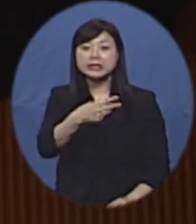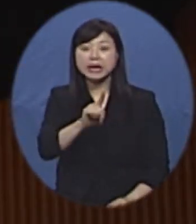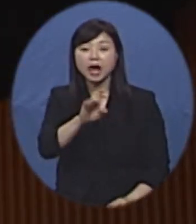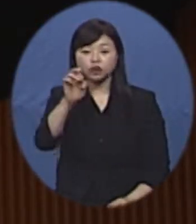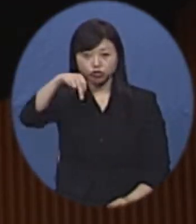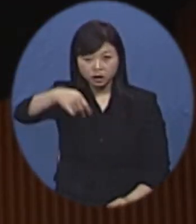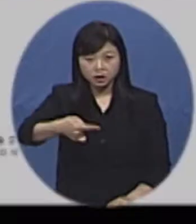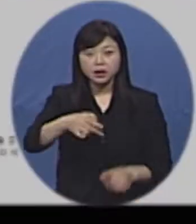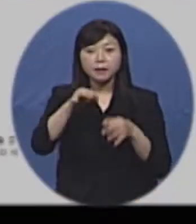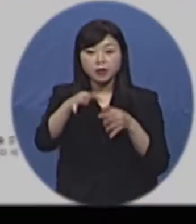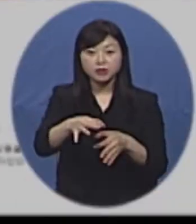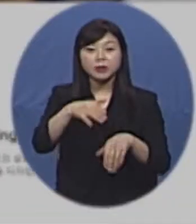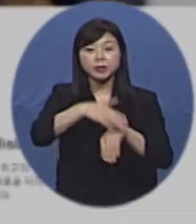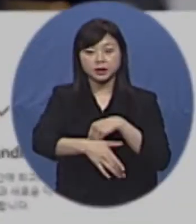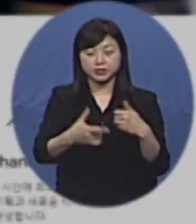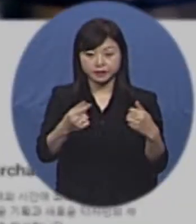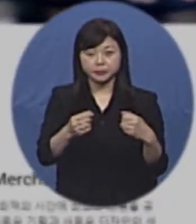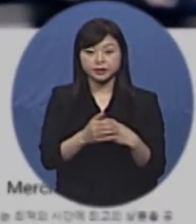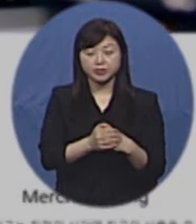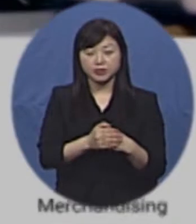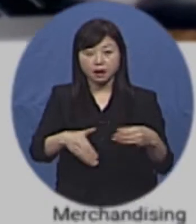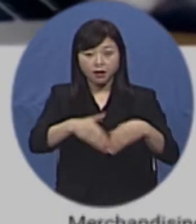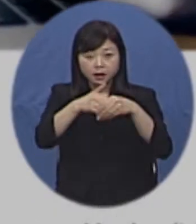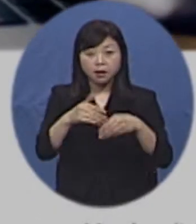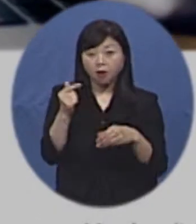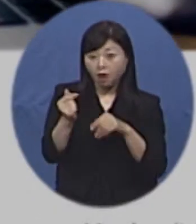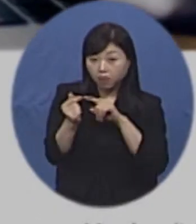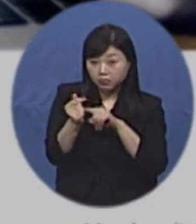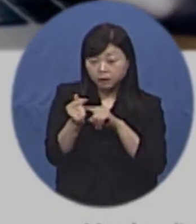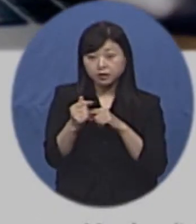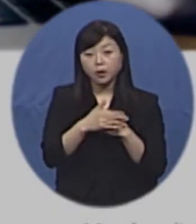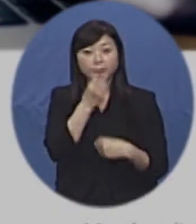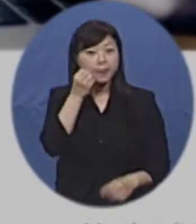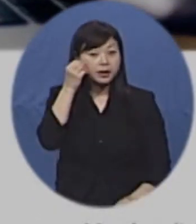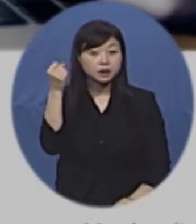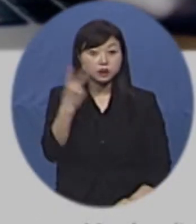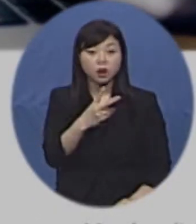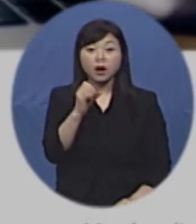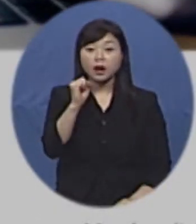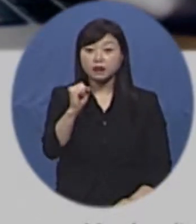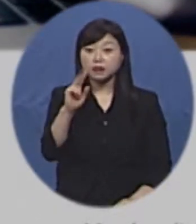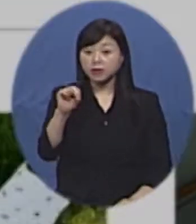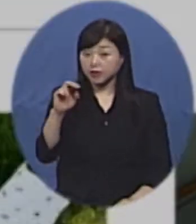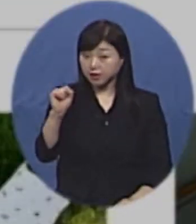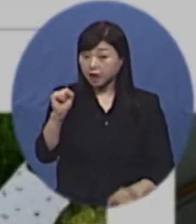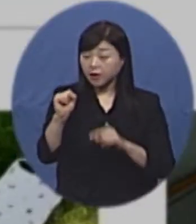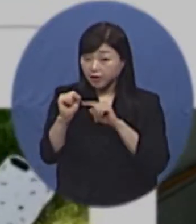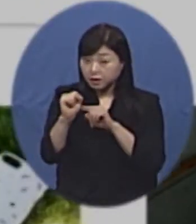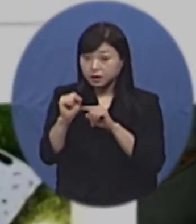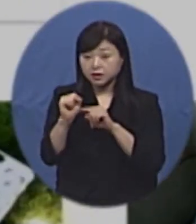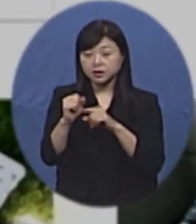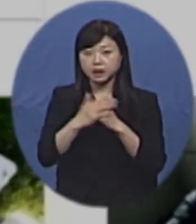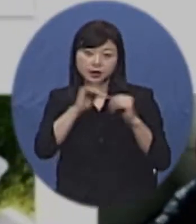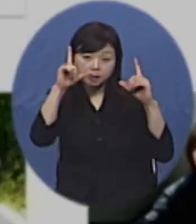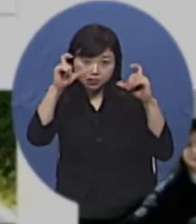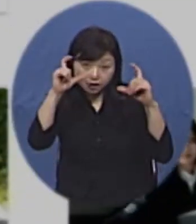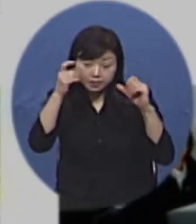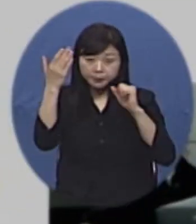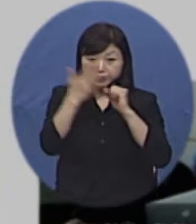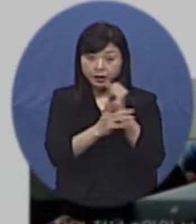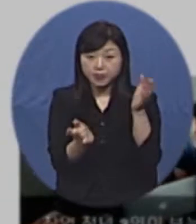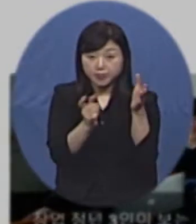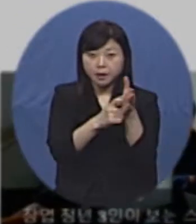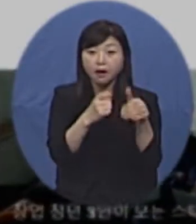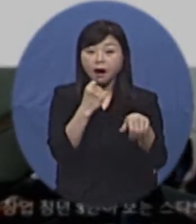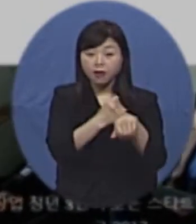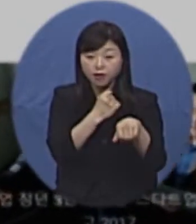전개됩니다. 핸드허그 캠페인은 홈페이지 또는 소셜 네트워크 서비스에 핸드허그 인증사진을 올리거나